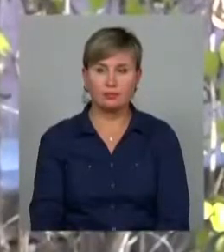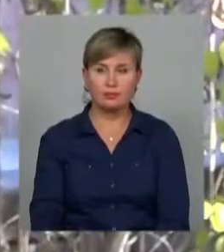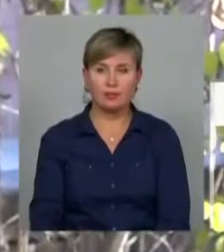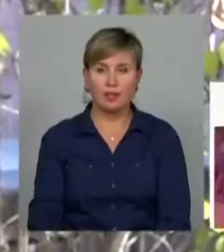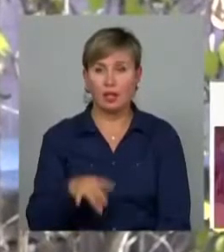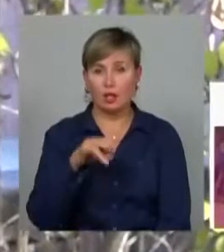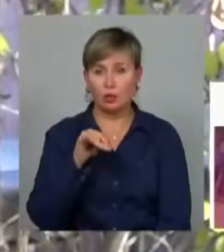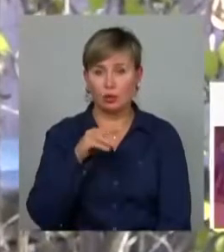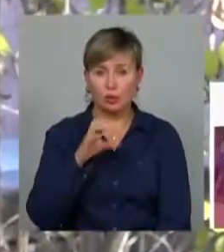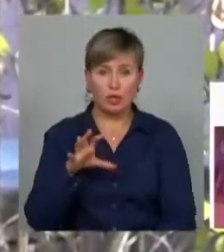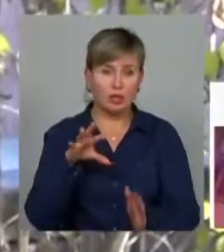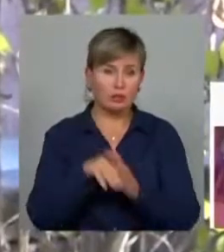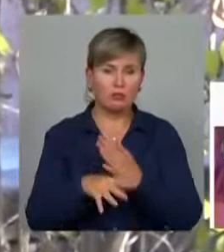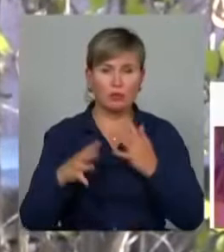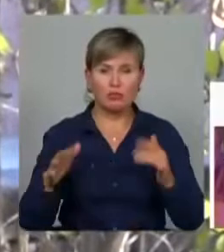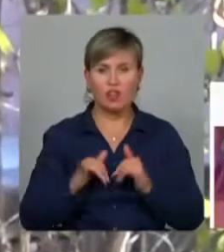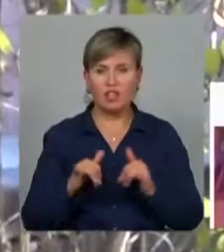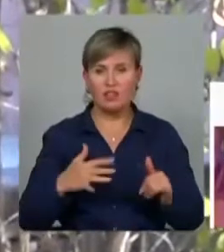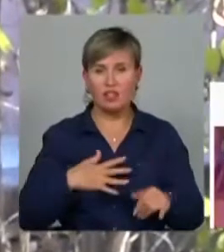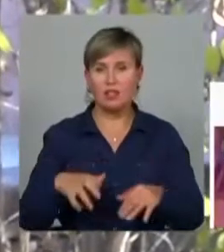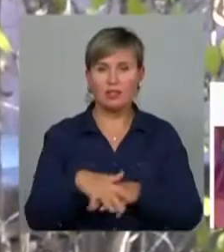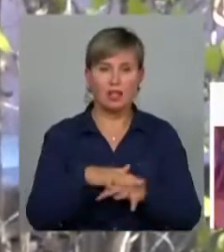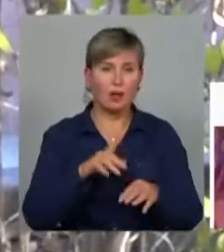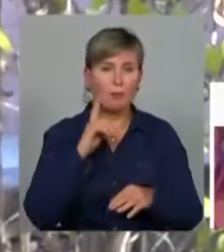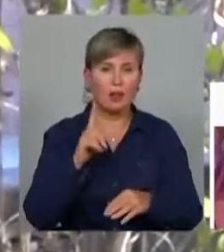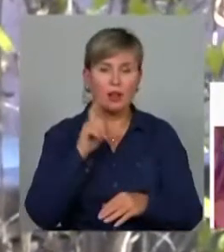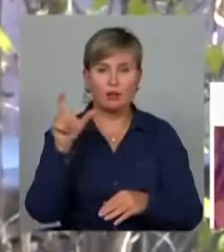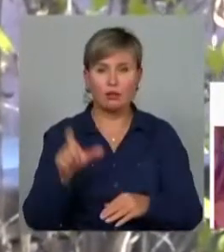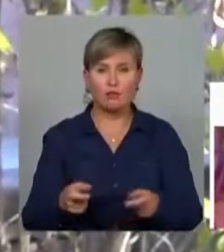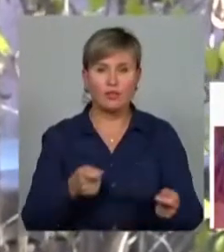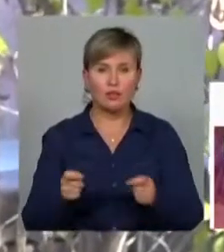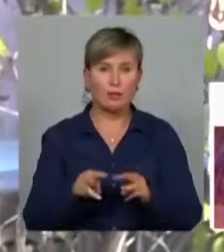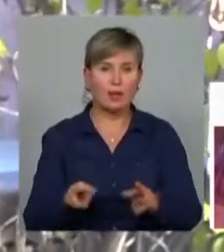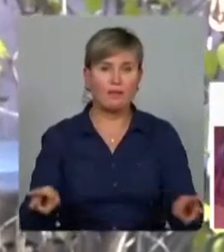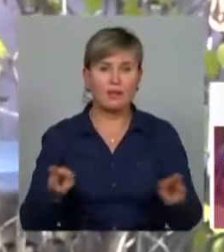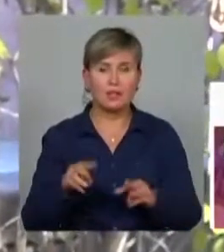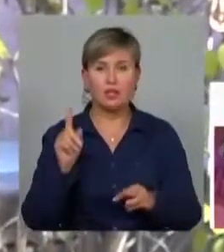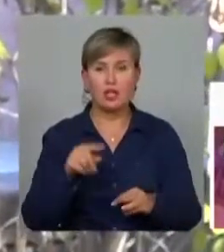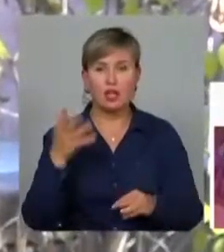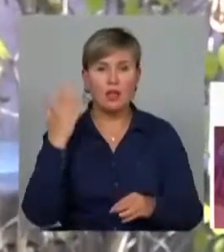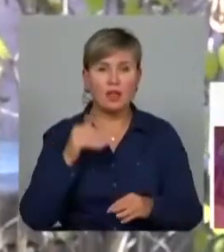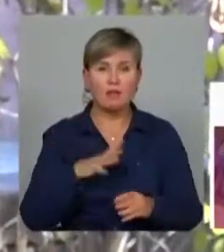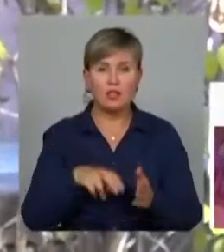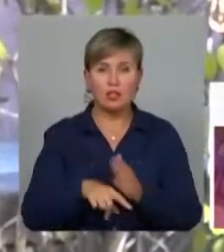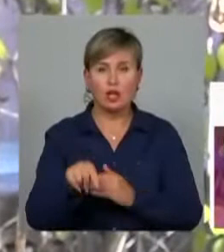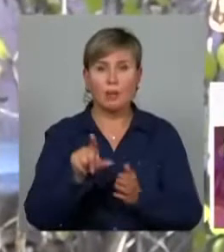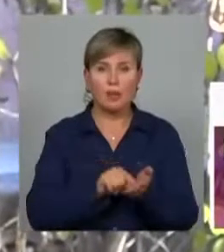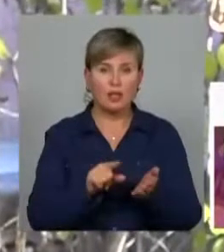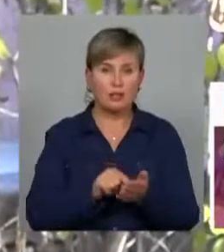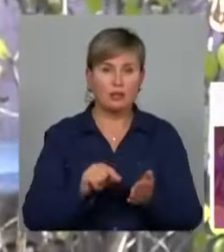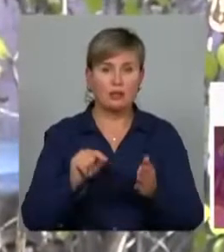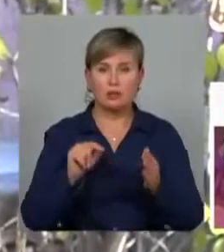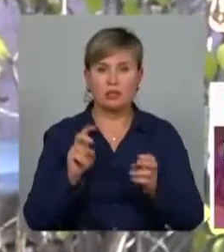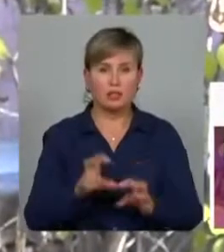Нуртас Ата внес большой вклад в развитие нашей страны. В молодом возрасте он возглавлял правительство. Даже когда он вышел на пенсию, он не сидел без дела.